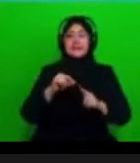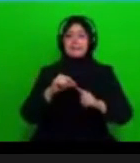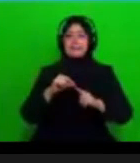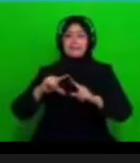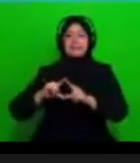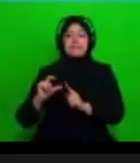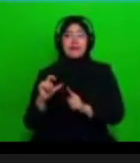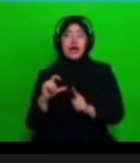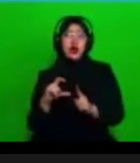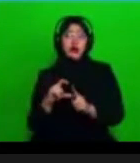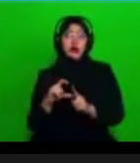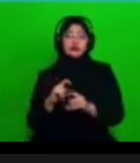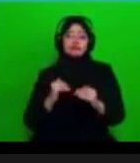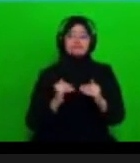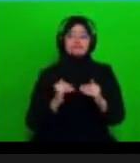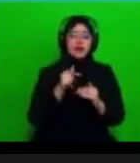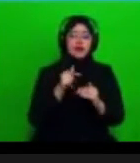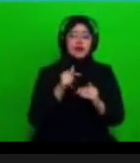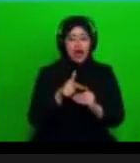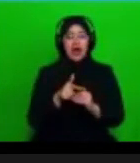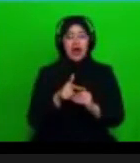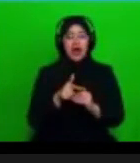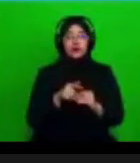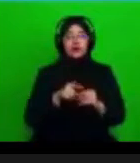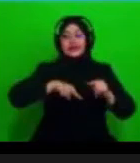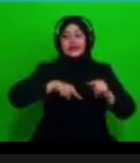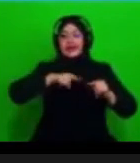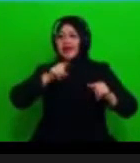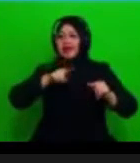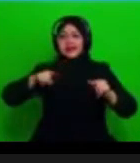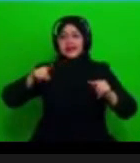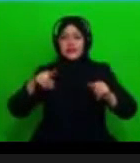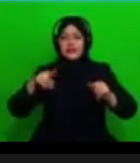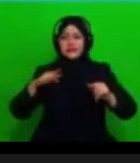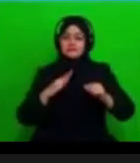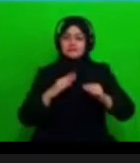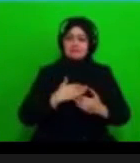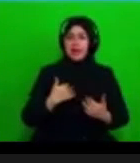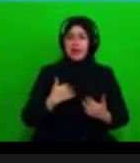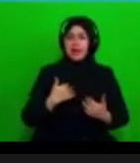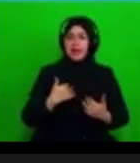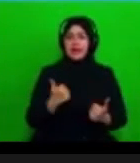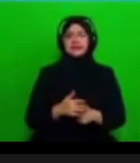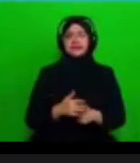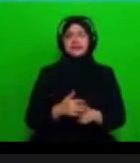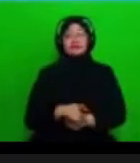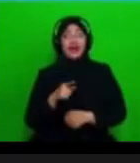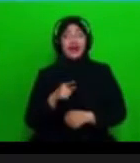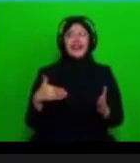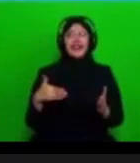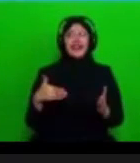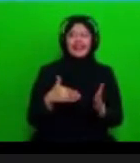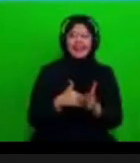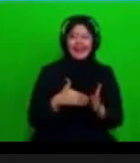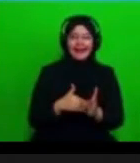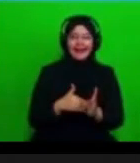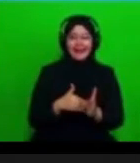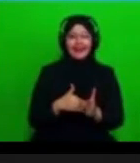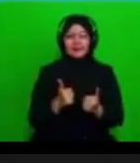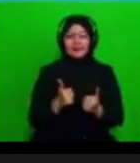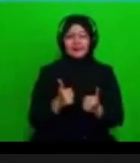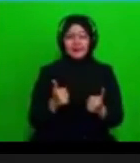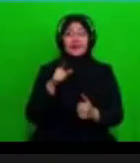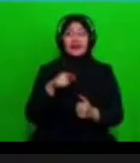maka tren ini akan semakin baik. Nah, ini tantangan yang cukup menarik di depan kita ya. Ini Pak